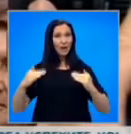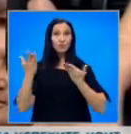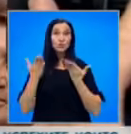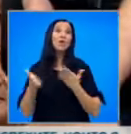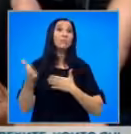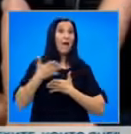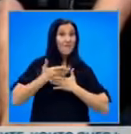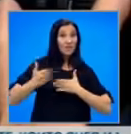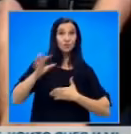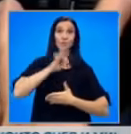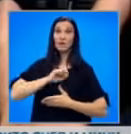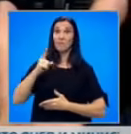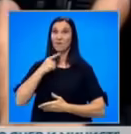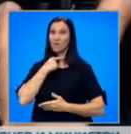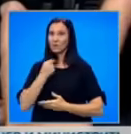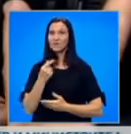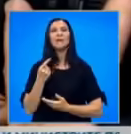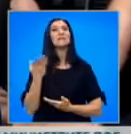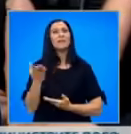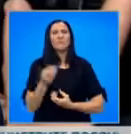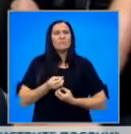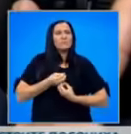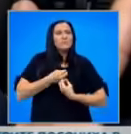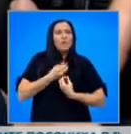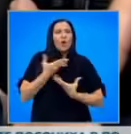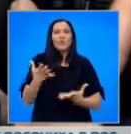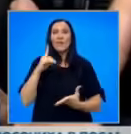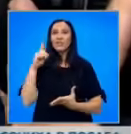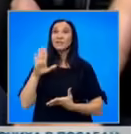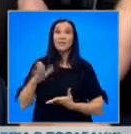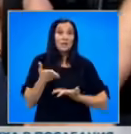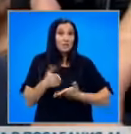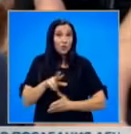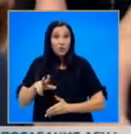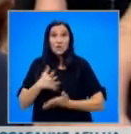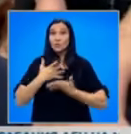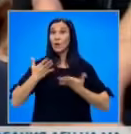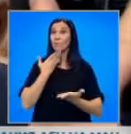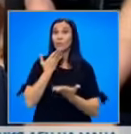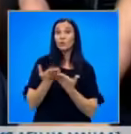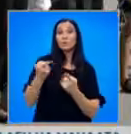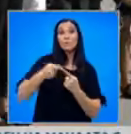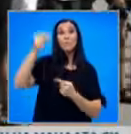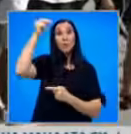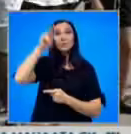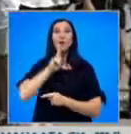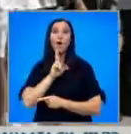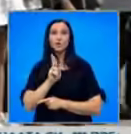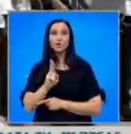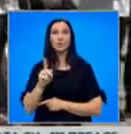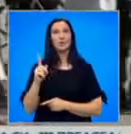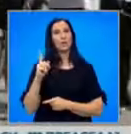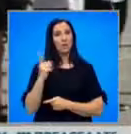успех на първолаците, знаете за тях това е съкровен ден, за техните родители и с огромна благодарност към българския учител. Първо,